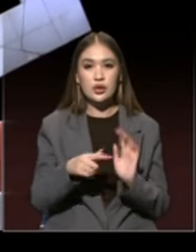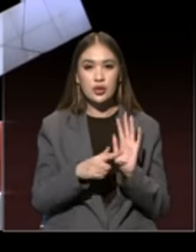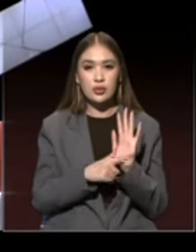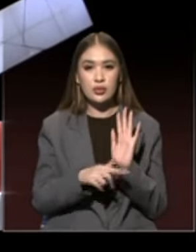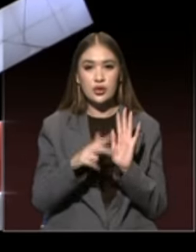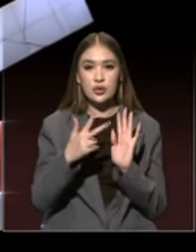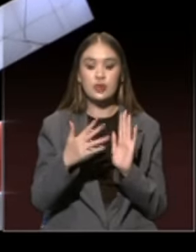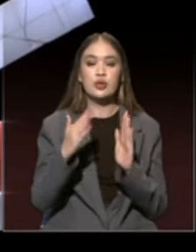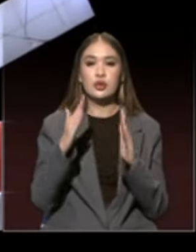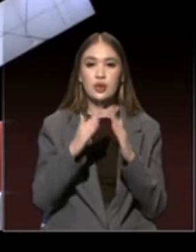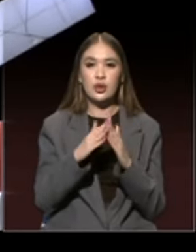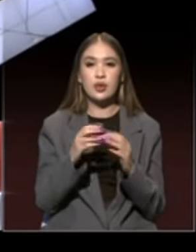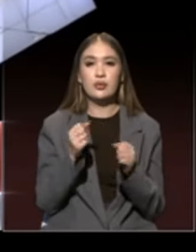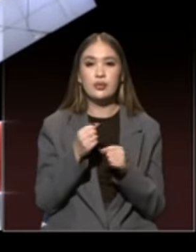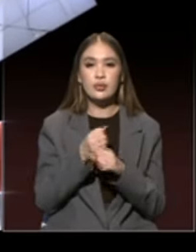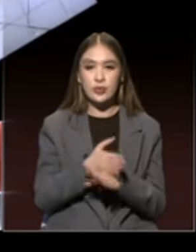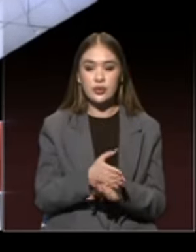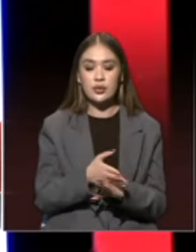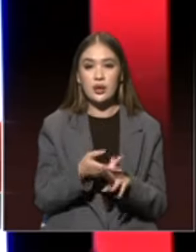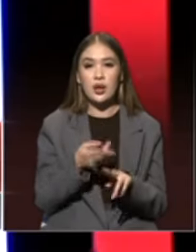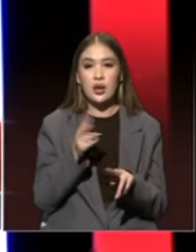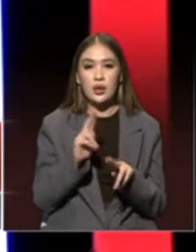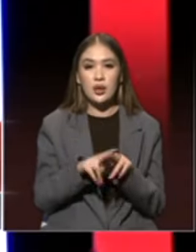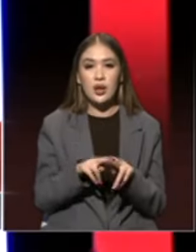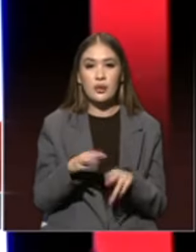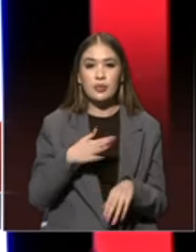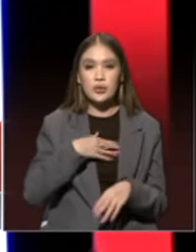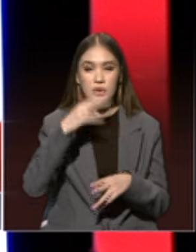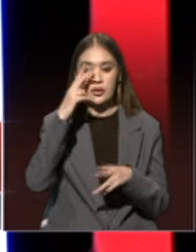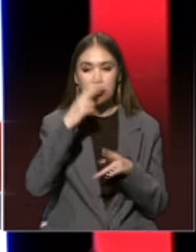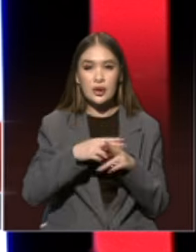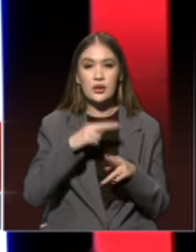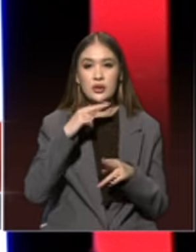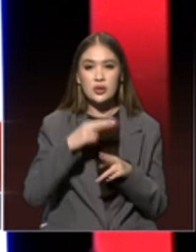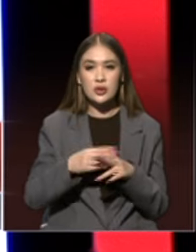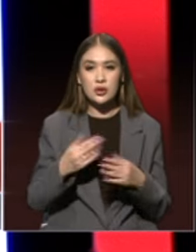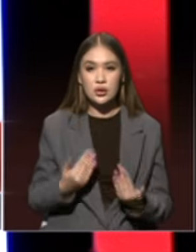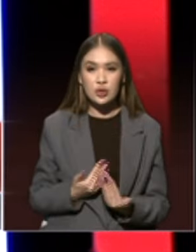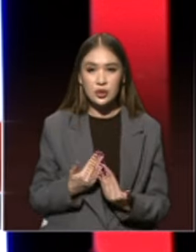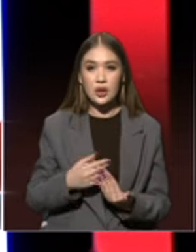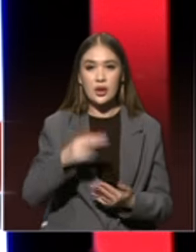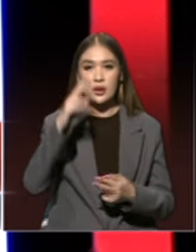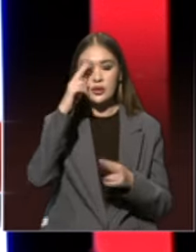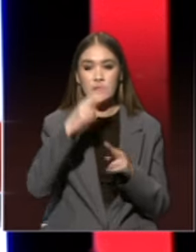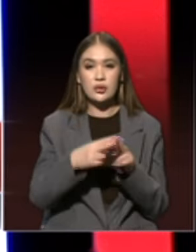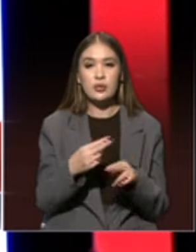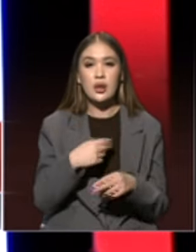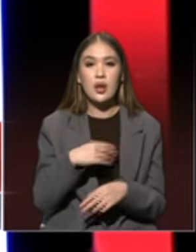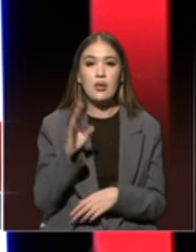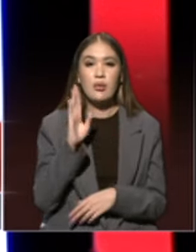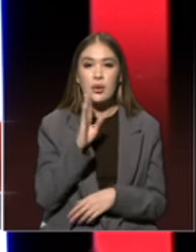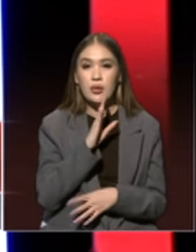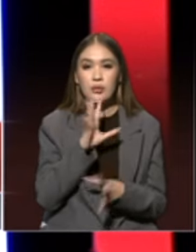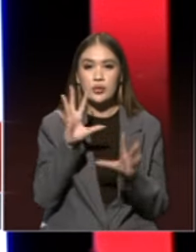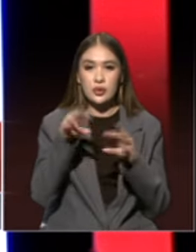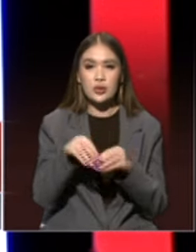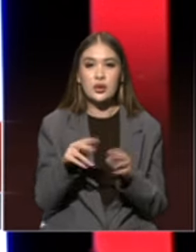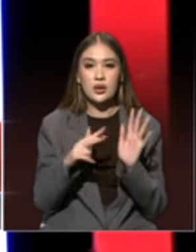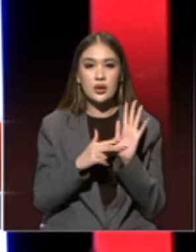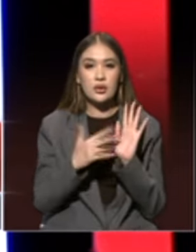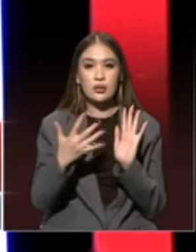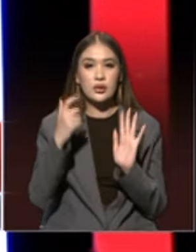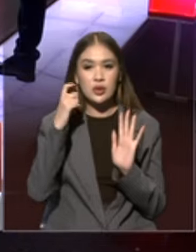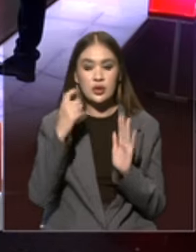бұзылды, бұзып тастадық. Сонда мен інім тұрады, және сіңлім тұрады. Інімнің үйінде шешем тұрады. 85 жаста.